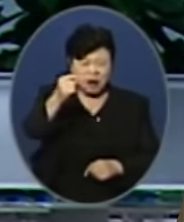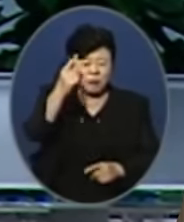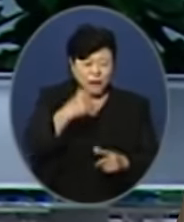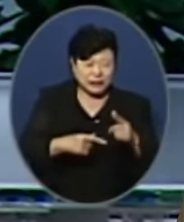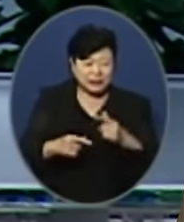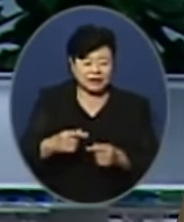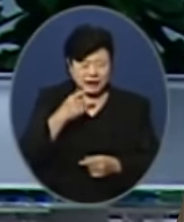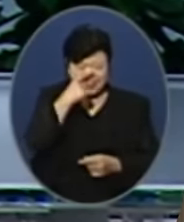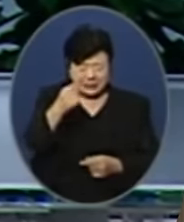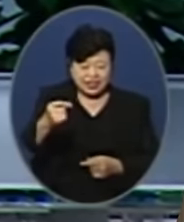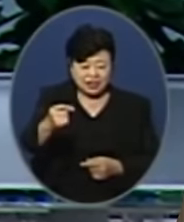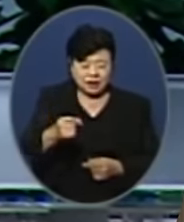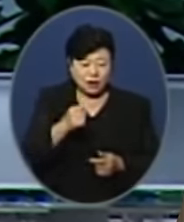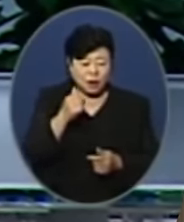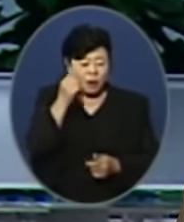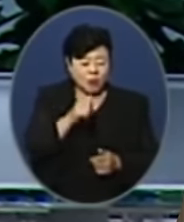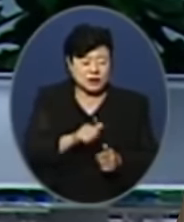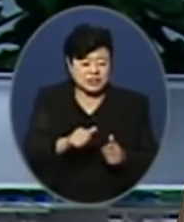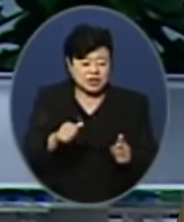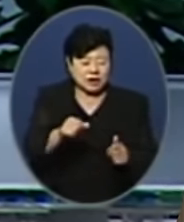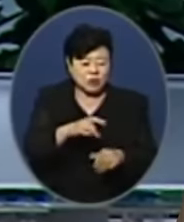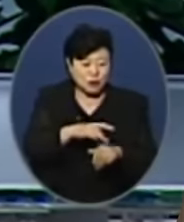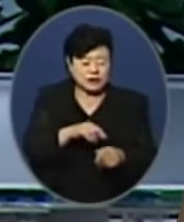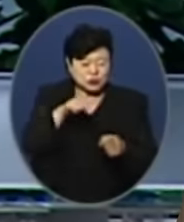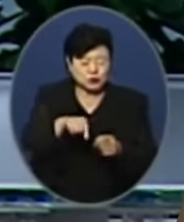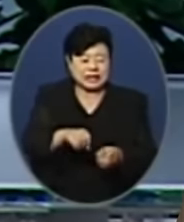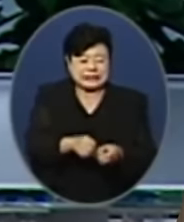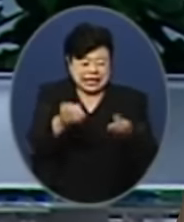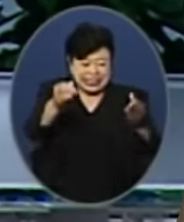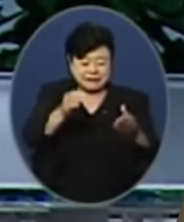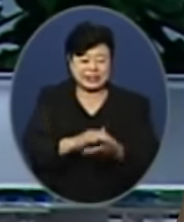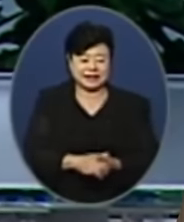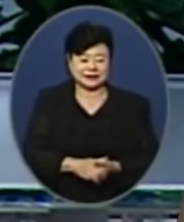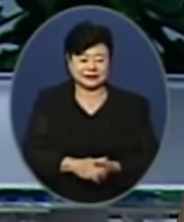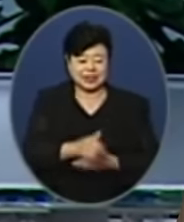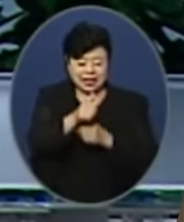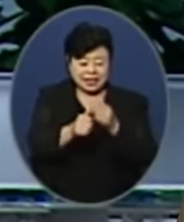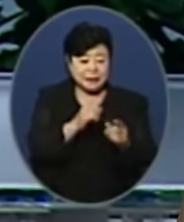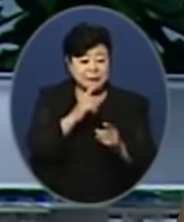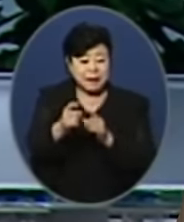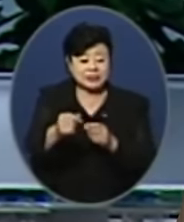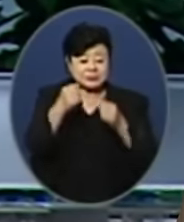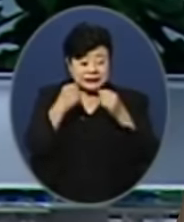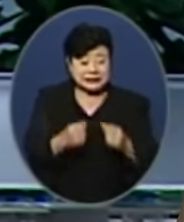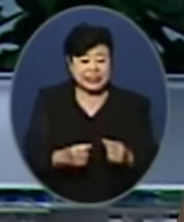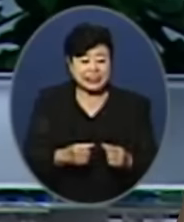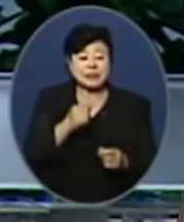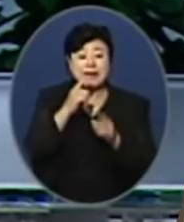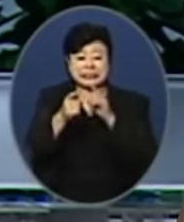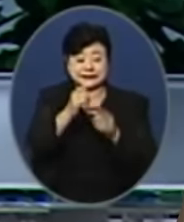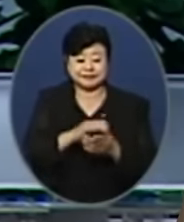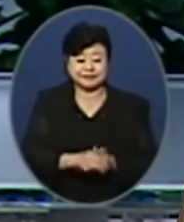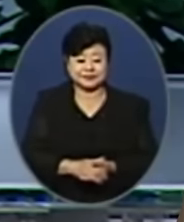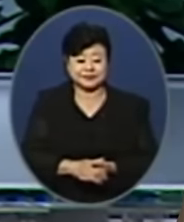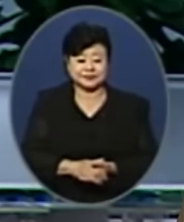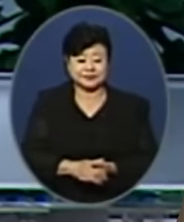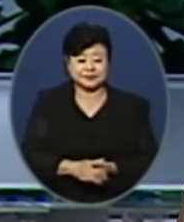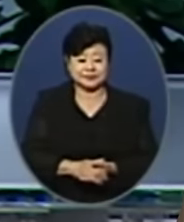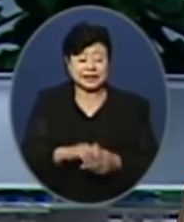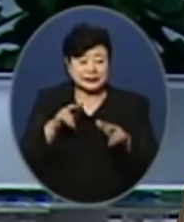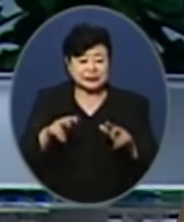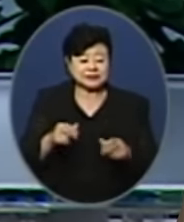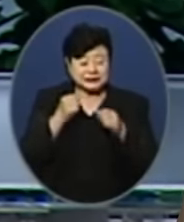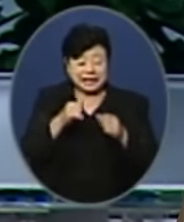검보다 예리하여 혼과 영감 및 관절과 골수를 짜게는 것입니다. 하나님 말씀은 살아있는 말씀인 것입니다.